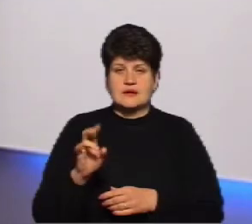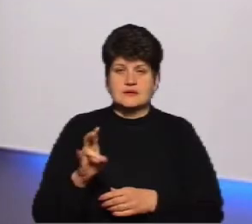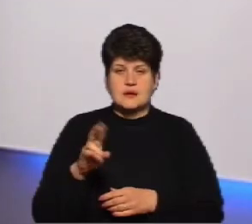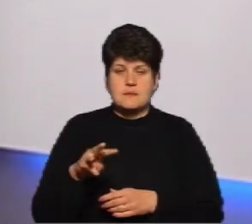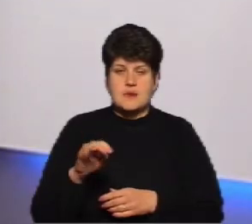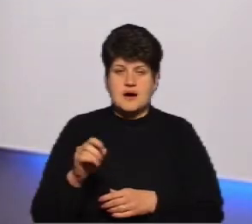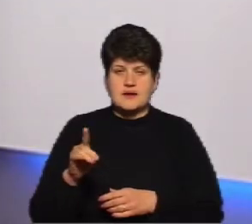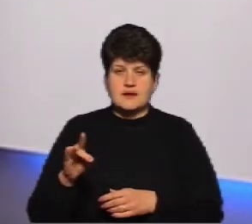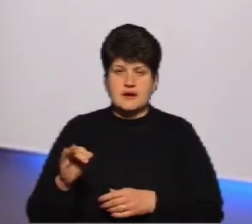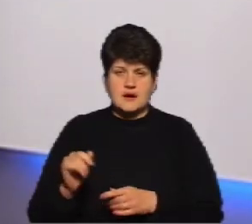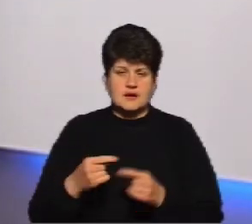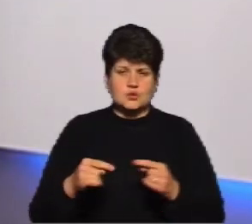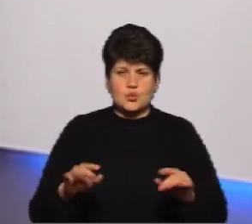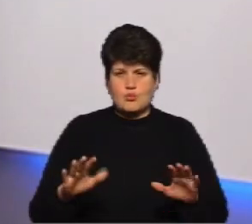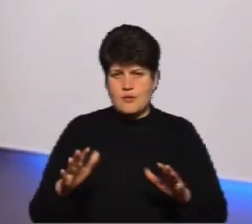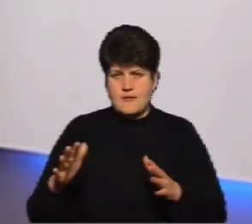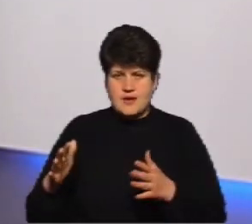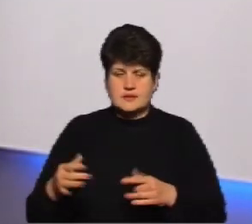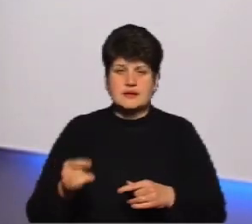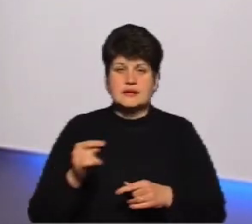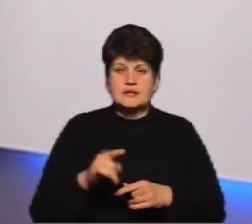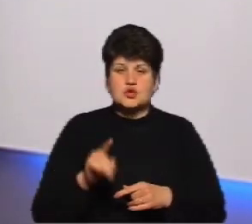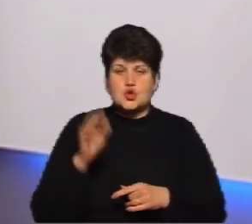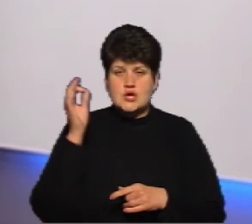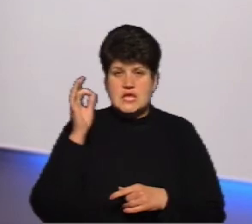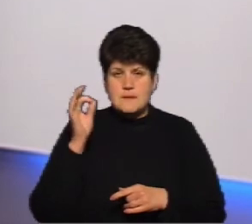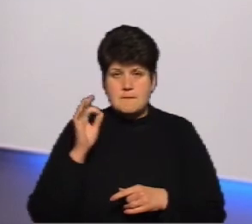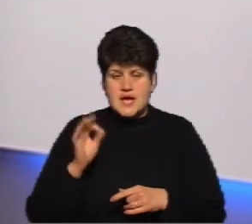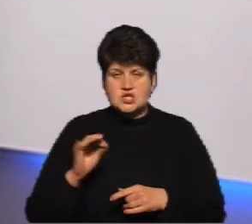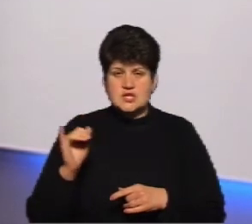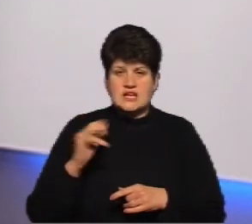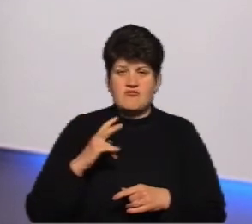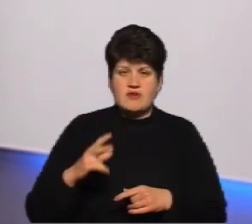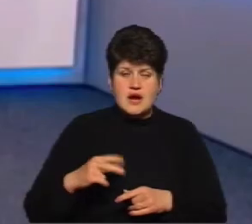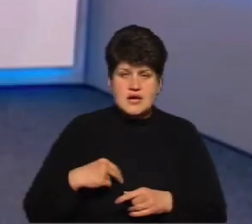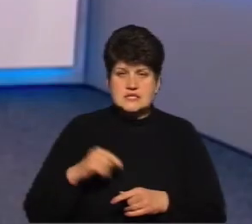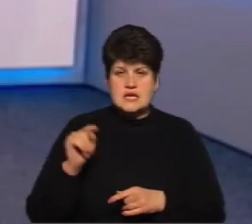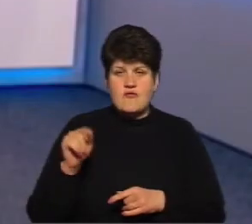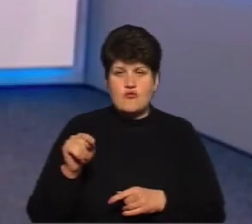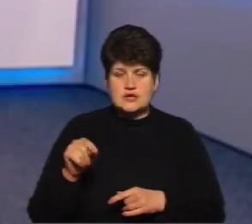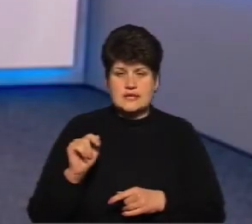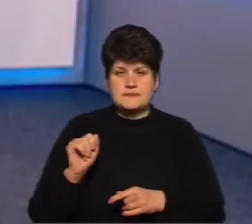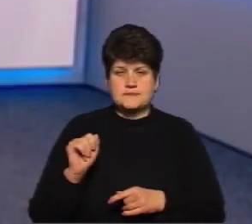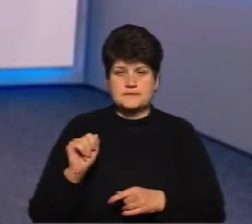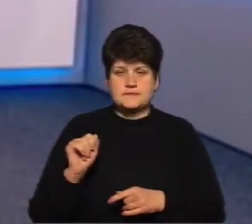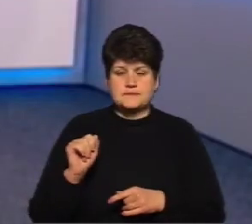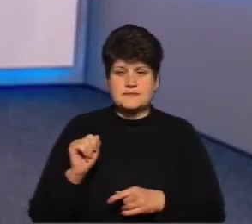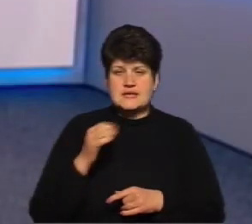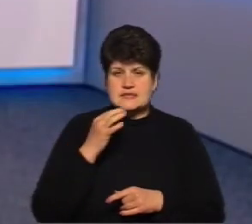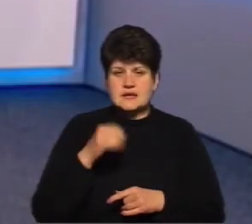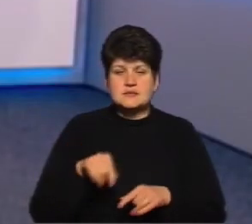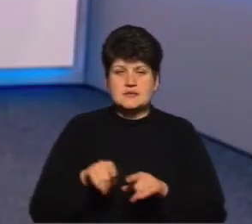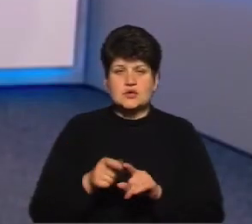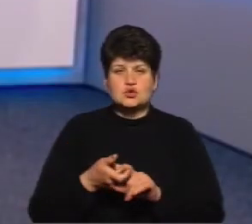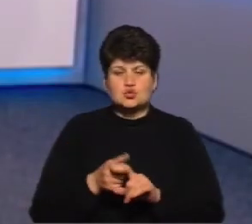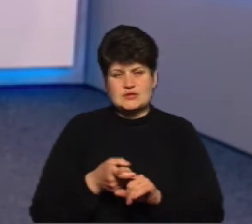навіть те, що Німеччина і Франція, вони, скажімо так, дуже залежні від